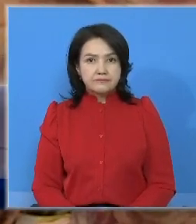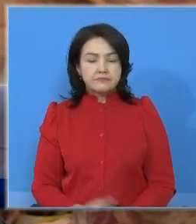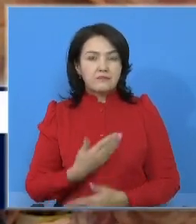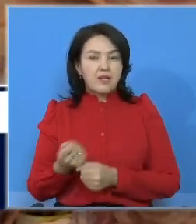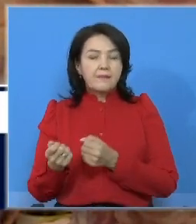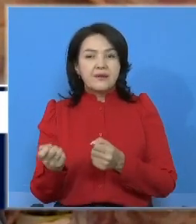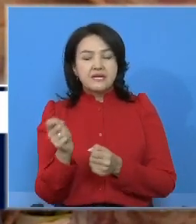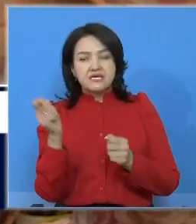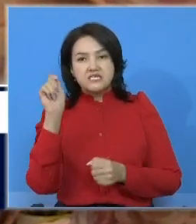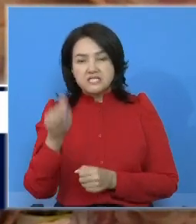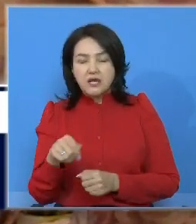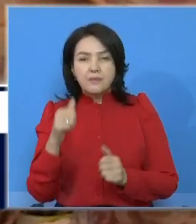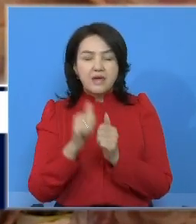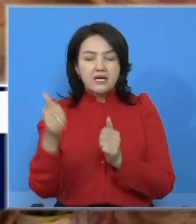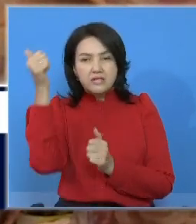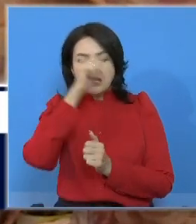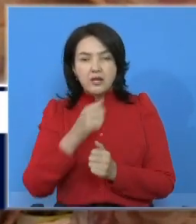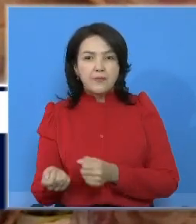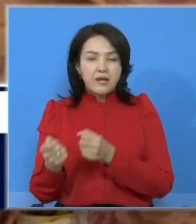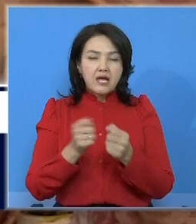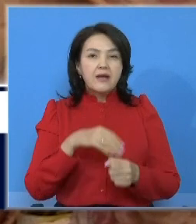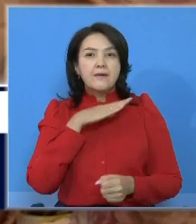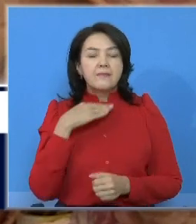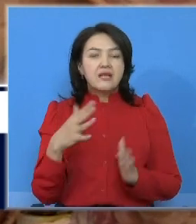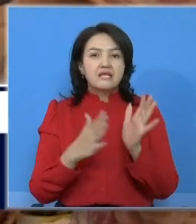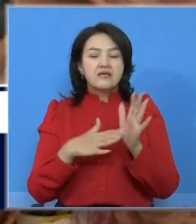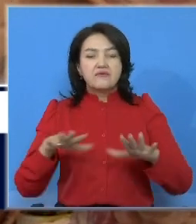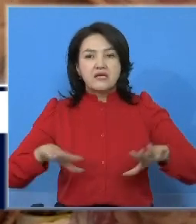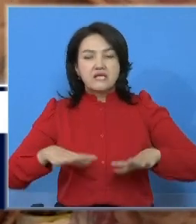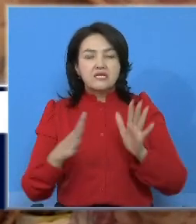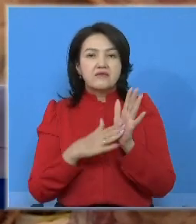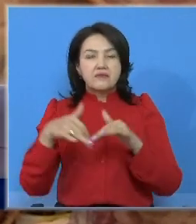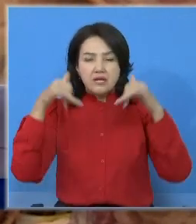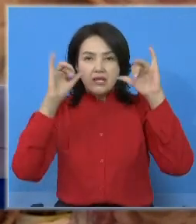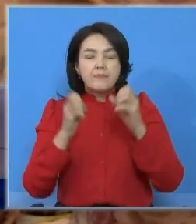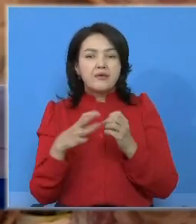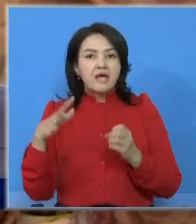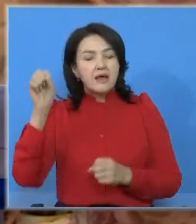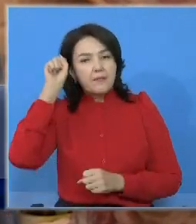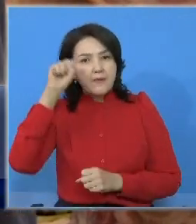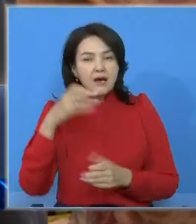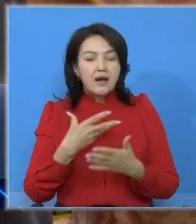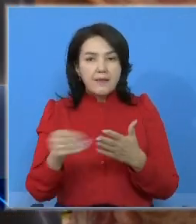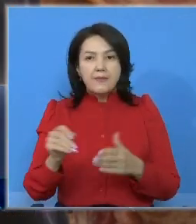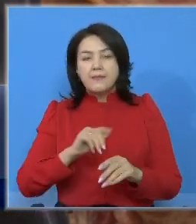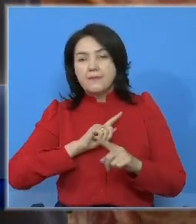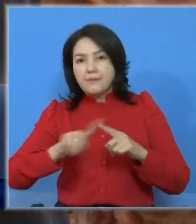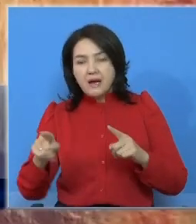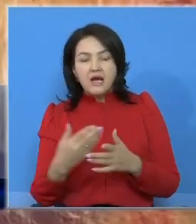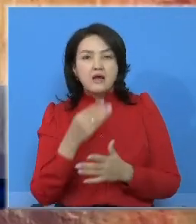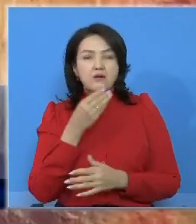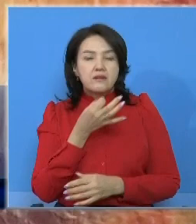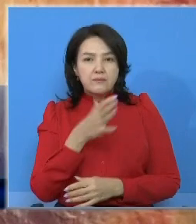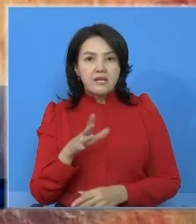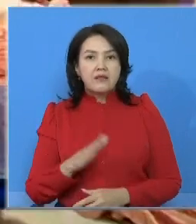Мы приезжаем на такую ярмарку каждый год. Привезли из района мяса 9 лошадей, 9 коров и 15 баранов. Продукцию разбирают на ура. Людям